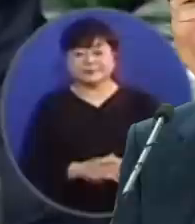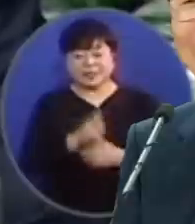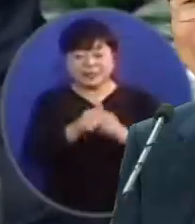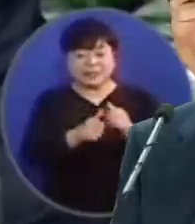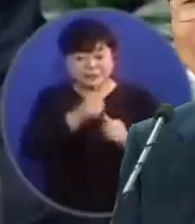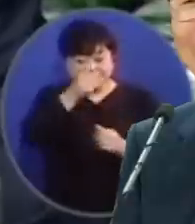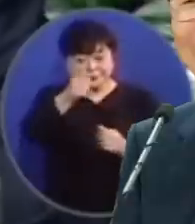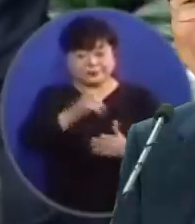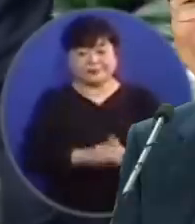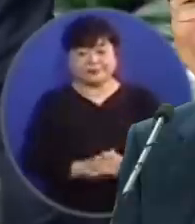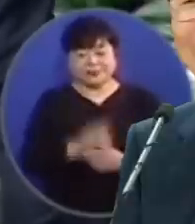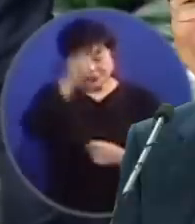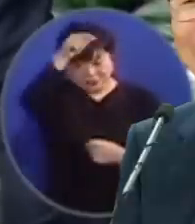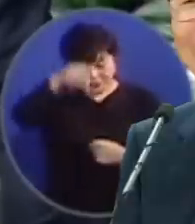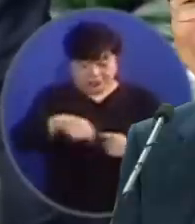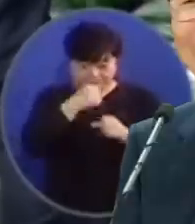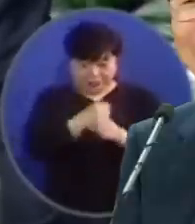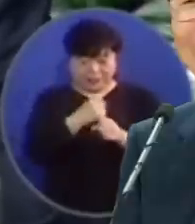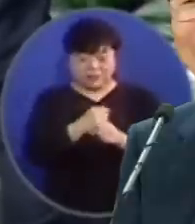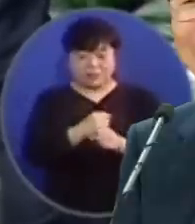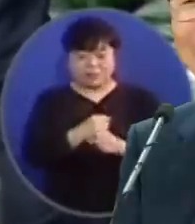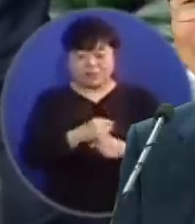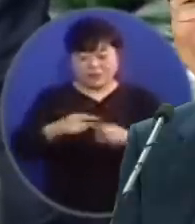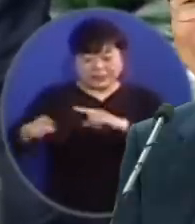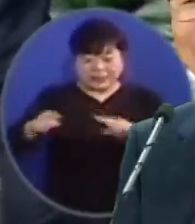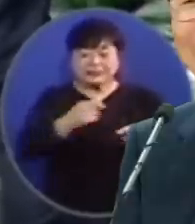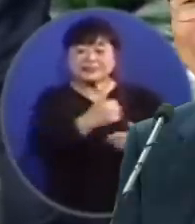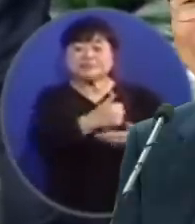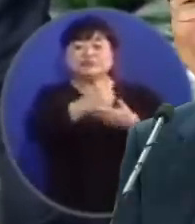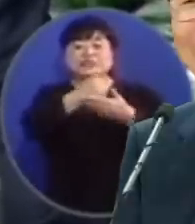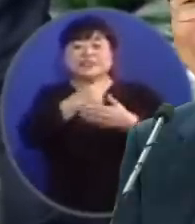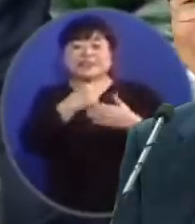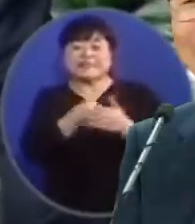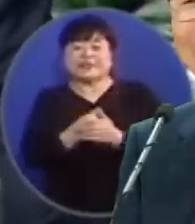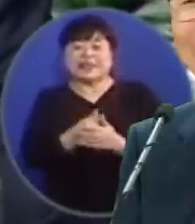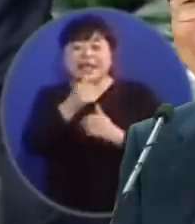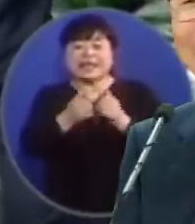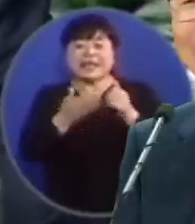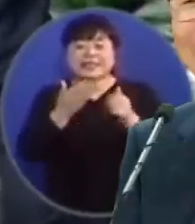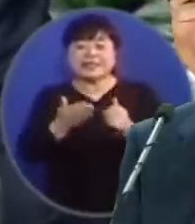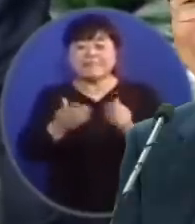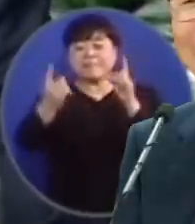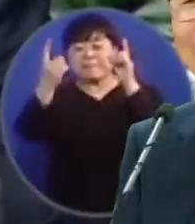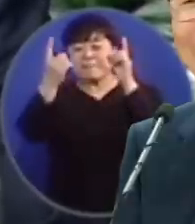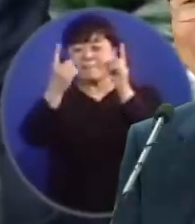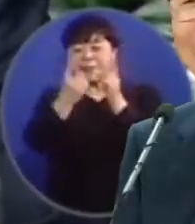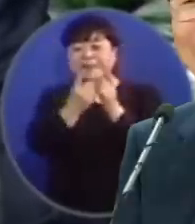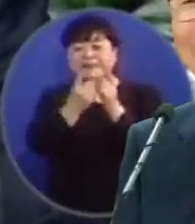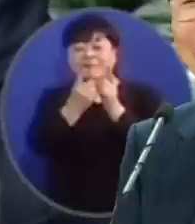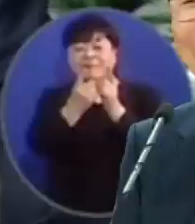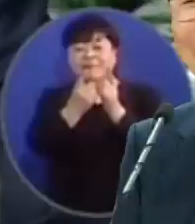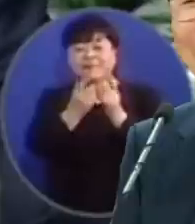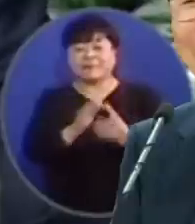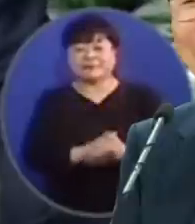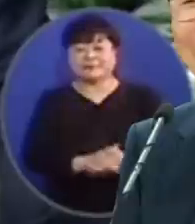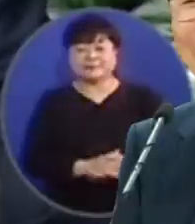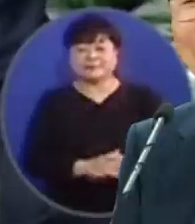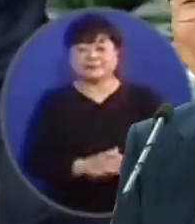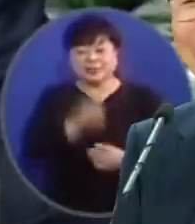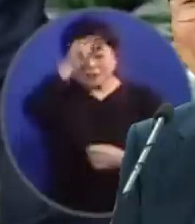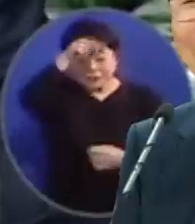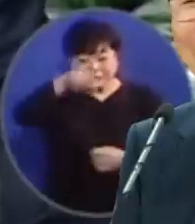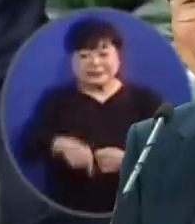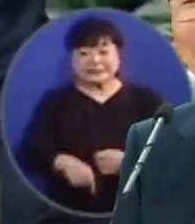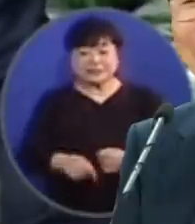하나님은 천지를 만드시고 천지를 다스리시는 분이시기 때문에 하나님을 만난다는 것은